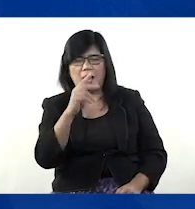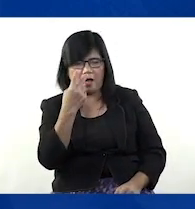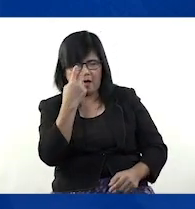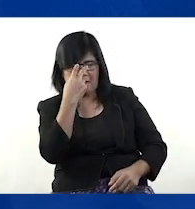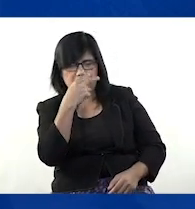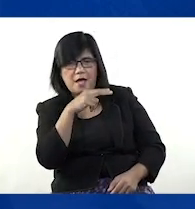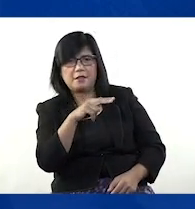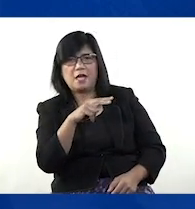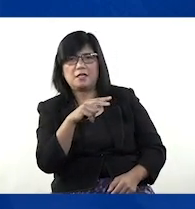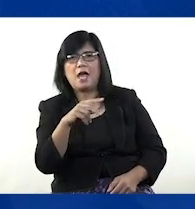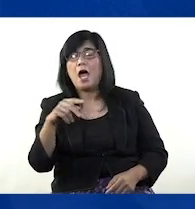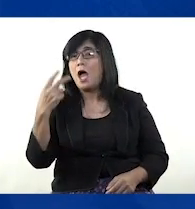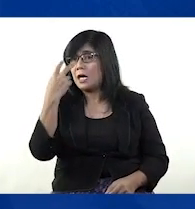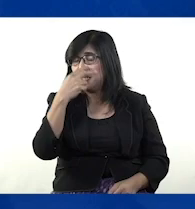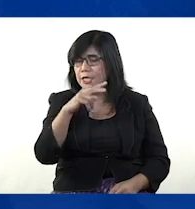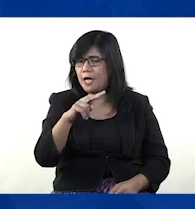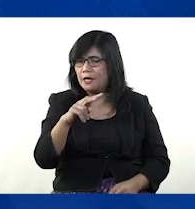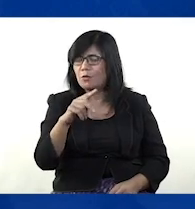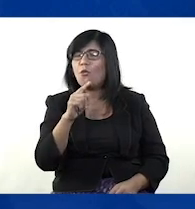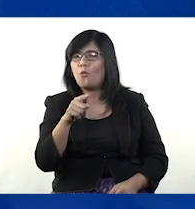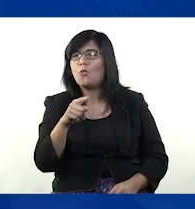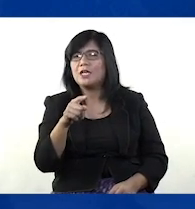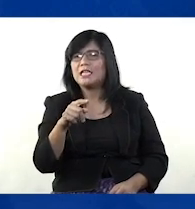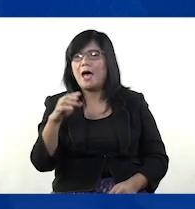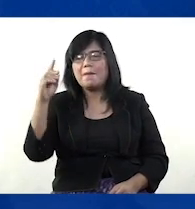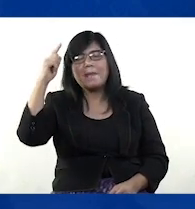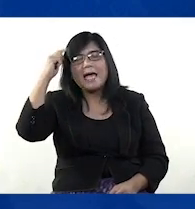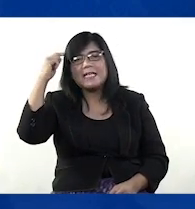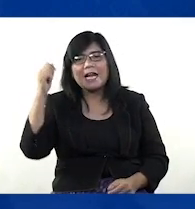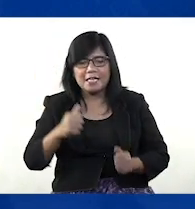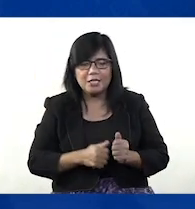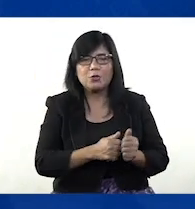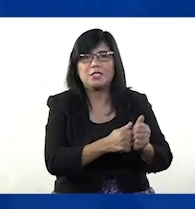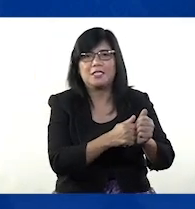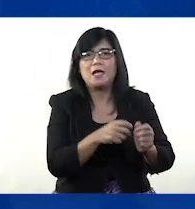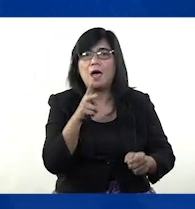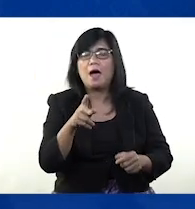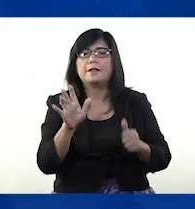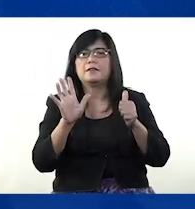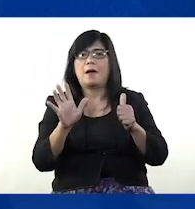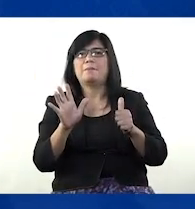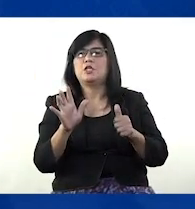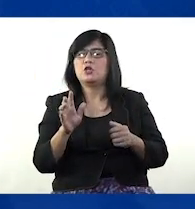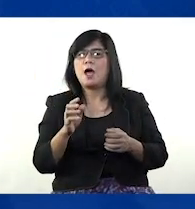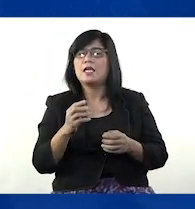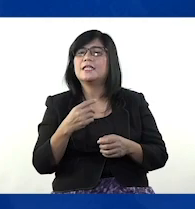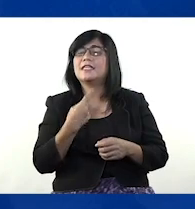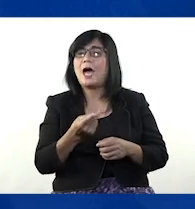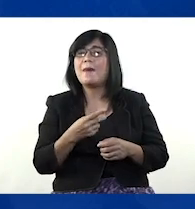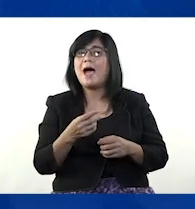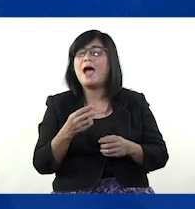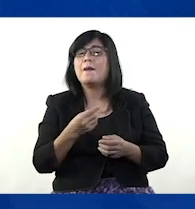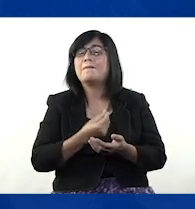yang kelihatan kita belajar juga ikuti ayatnya benar itulah juga sebabnya maka kamu membayar pajak karena